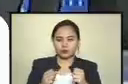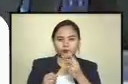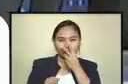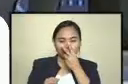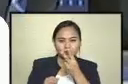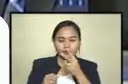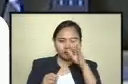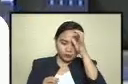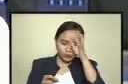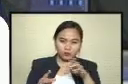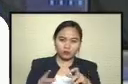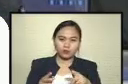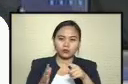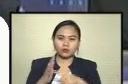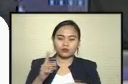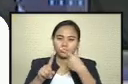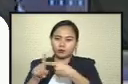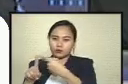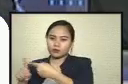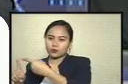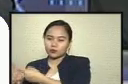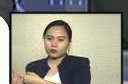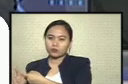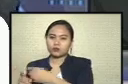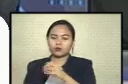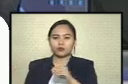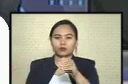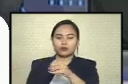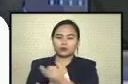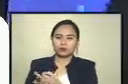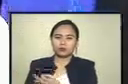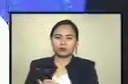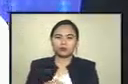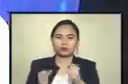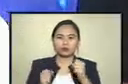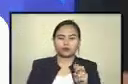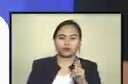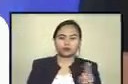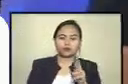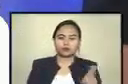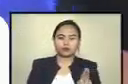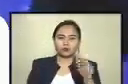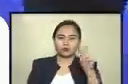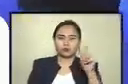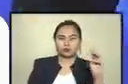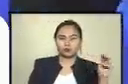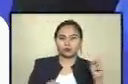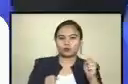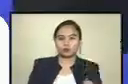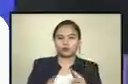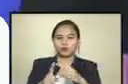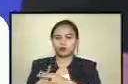na rin maghulog online gamit ang Paymaya, Mastercard, JCB, or Visa. Maaari rin mag-apply ng loan sa pamamagitan